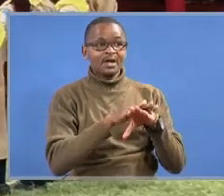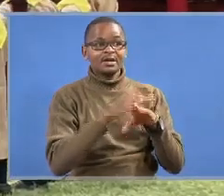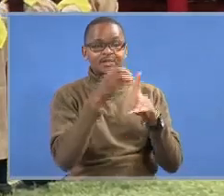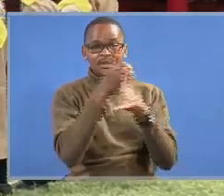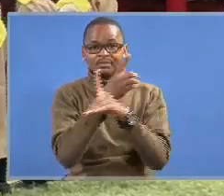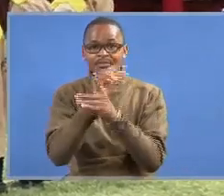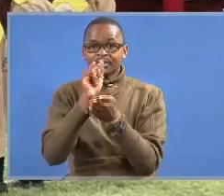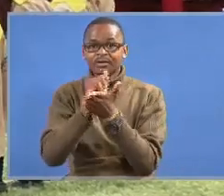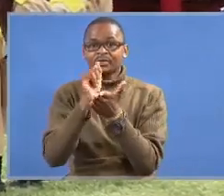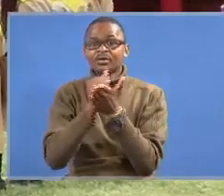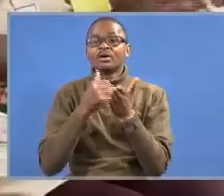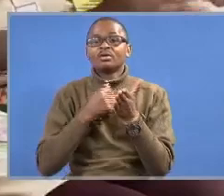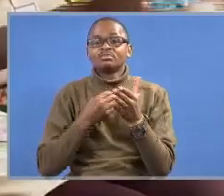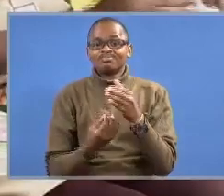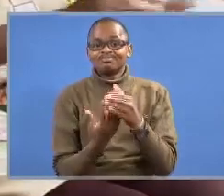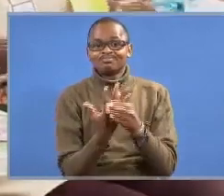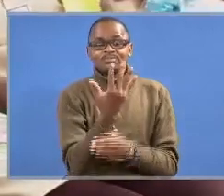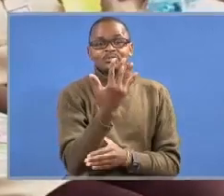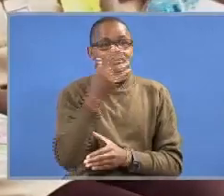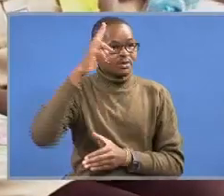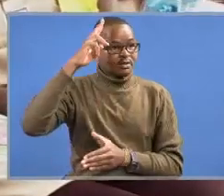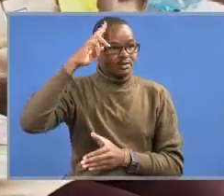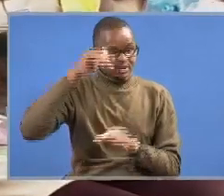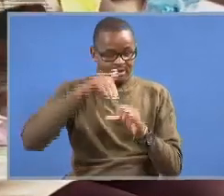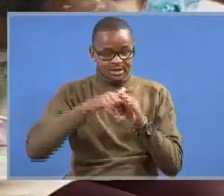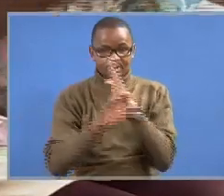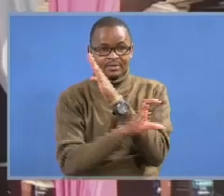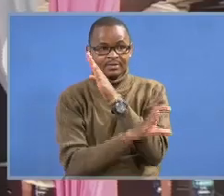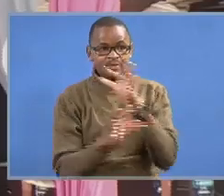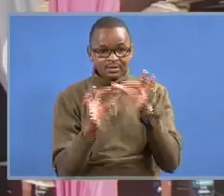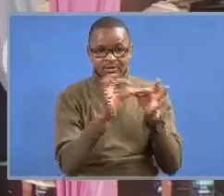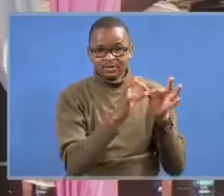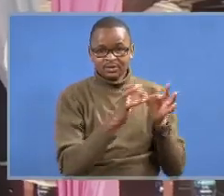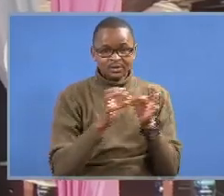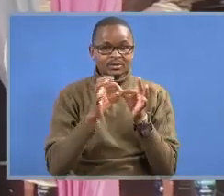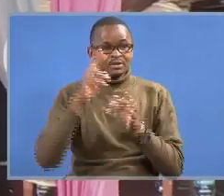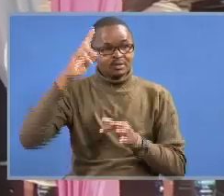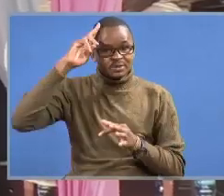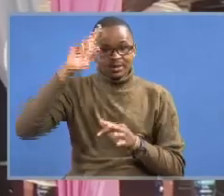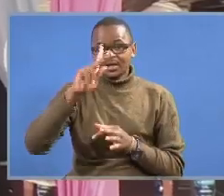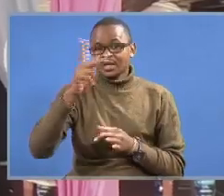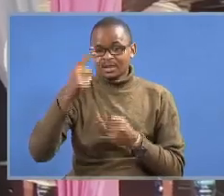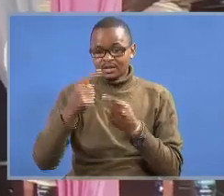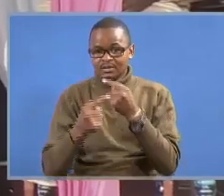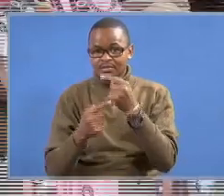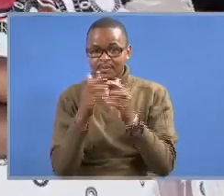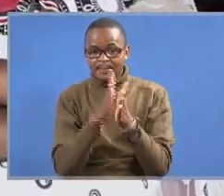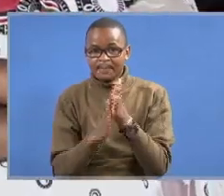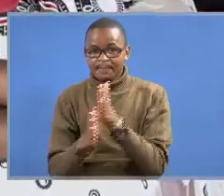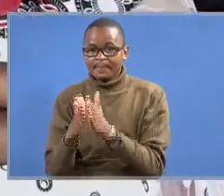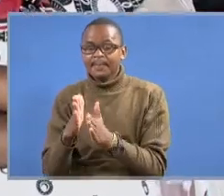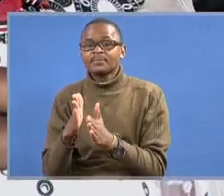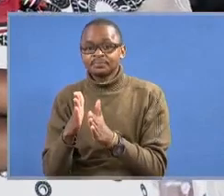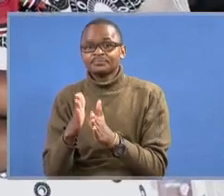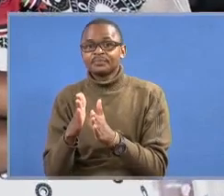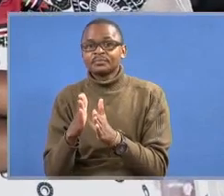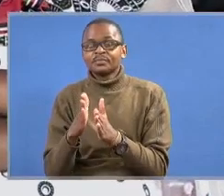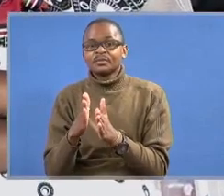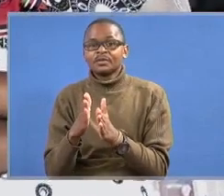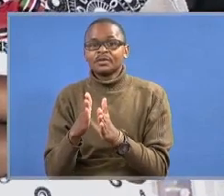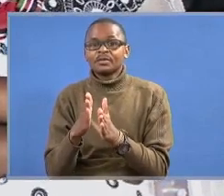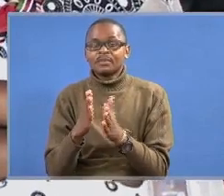mingine iliyochangia kukuzwa kwa maskauti nchini. Muungano wa maskauti Kenya unaendeleza mpangilio wa maadili ya